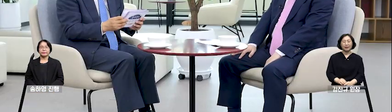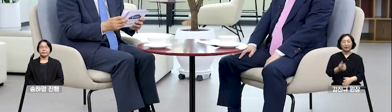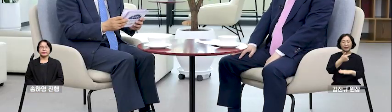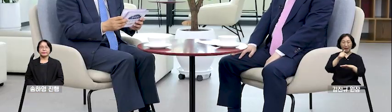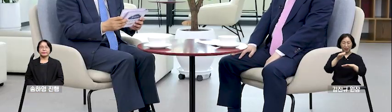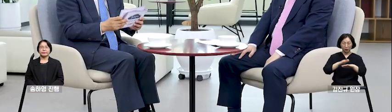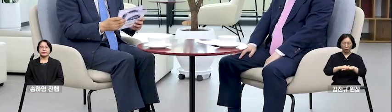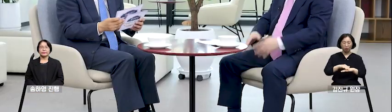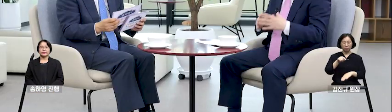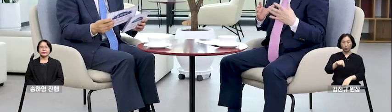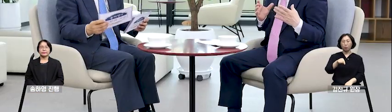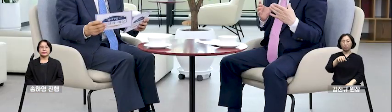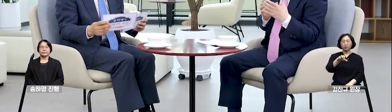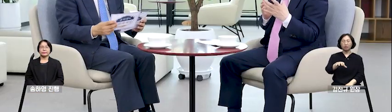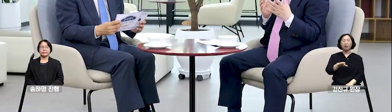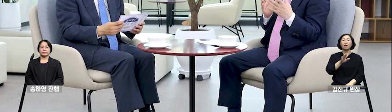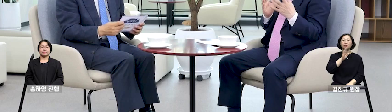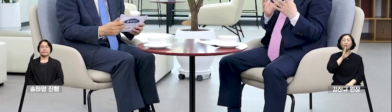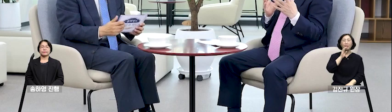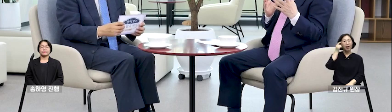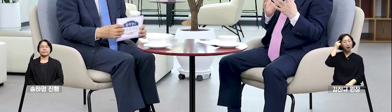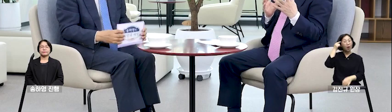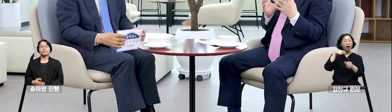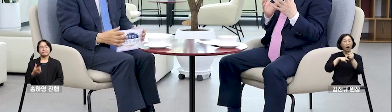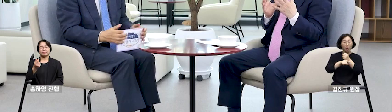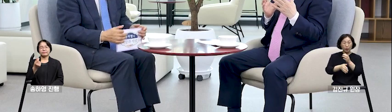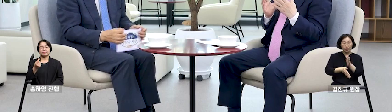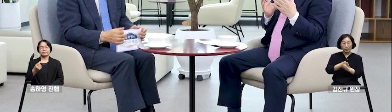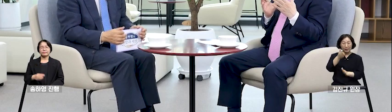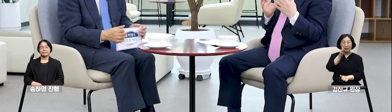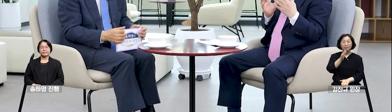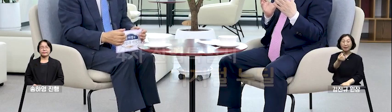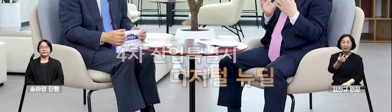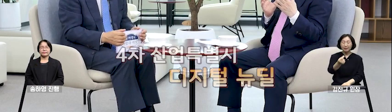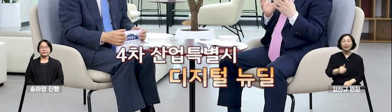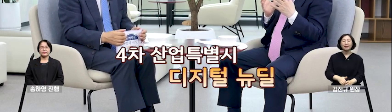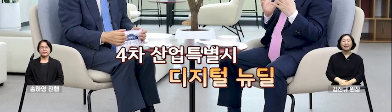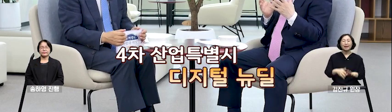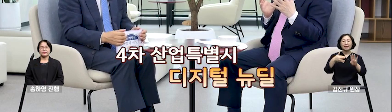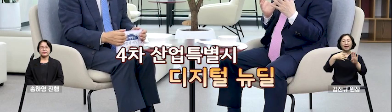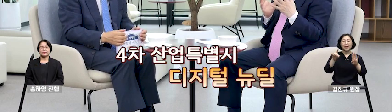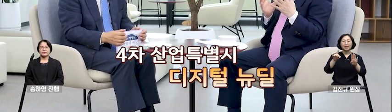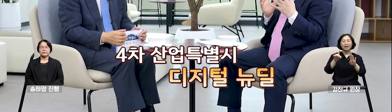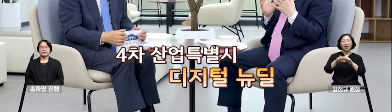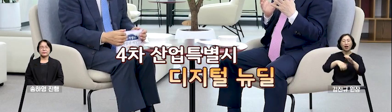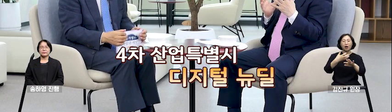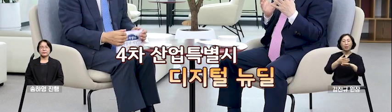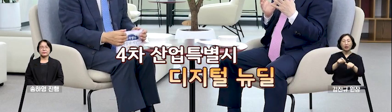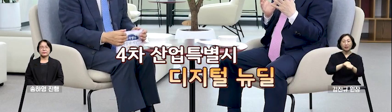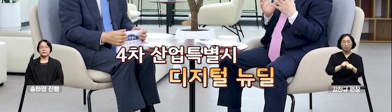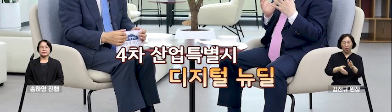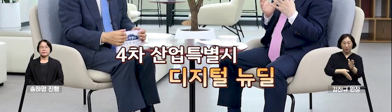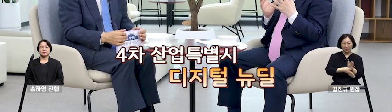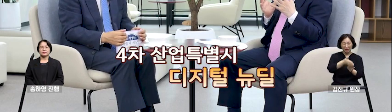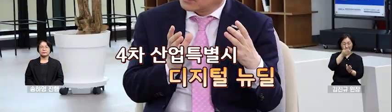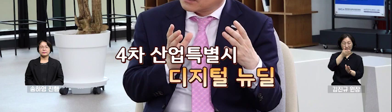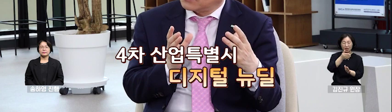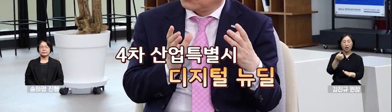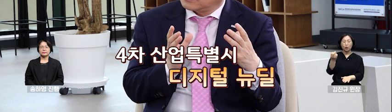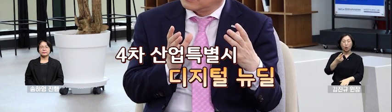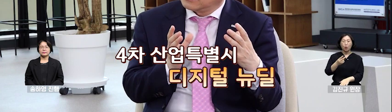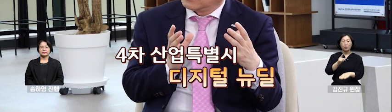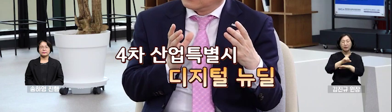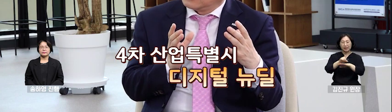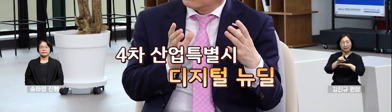야말로 과학도시 이지 않습니까 그렇죠 사실 우리가 말하는 4차 사랑하면 특별시 그 다음에 에 뭐